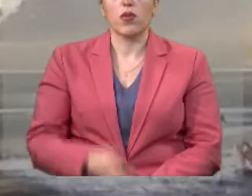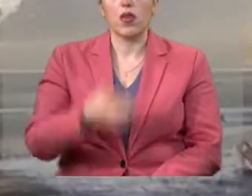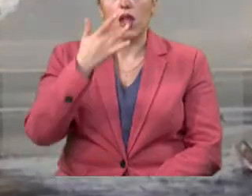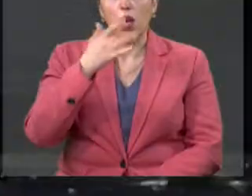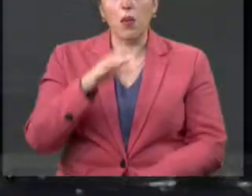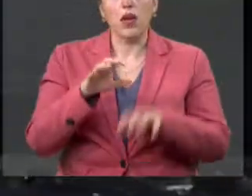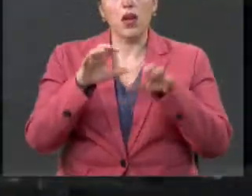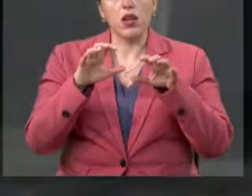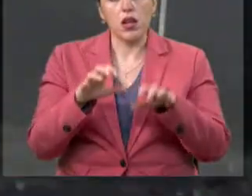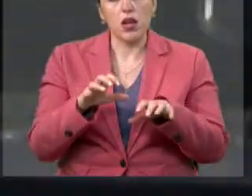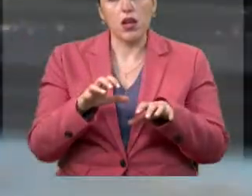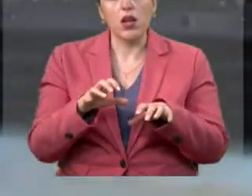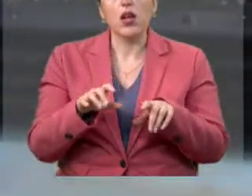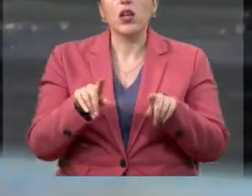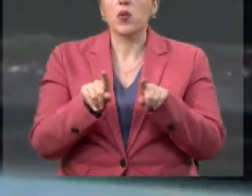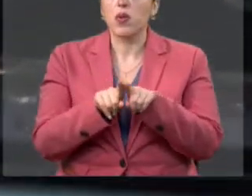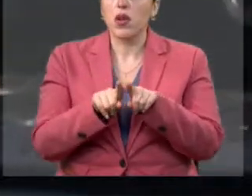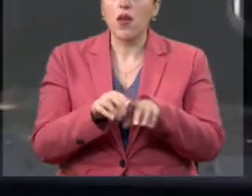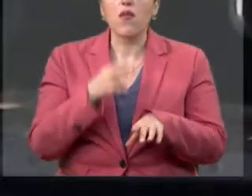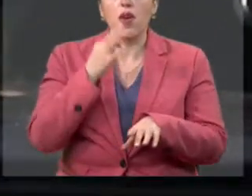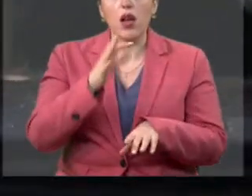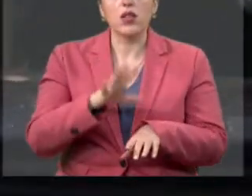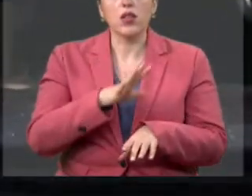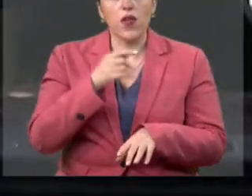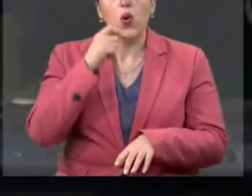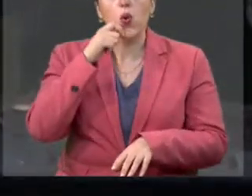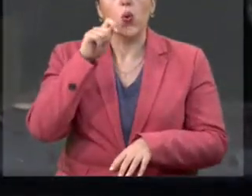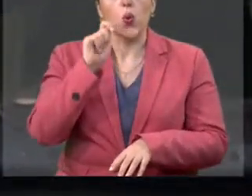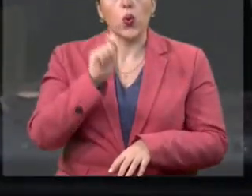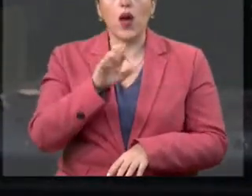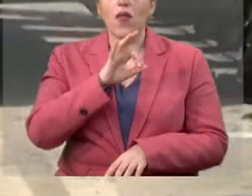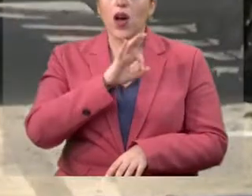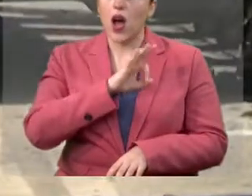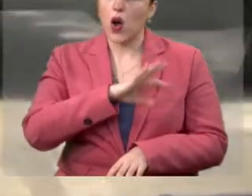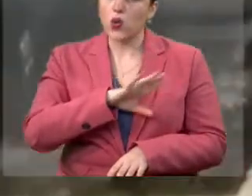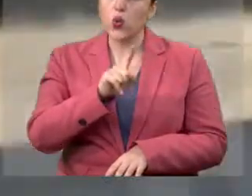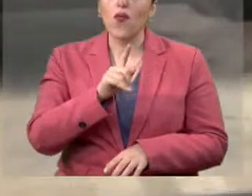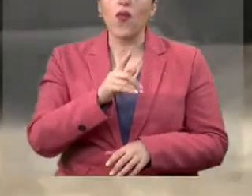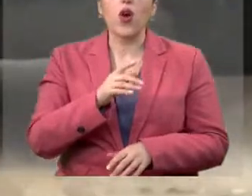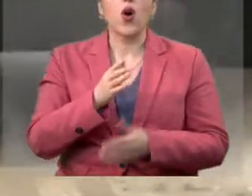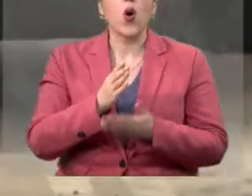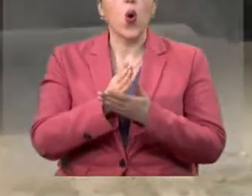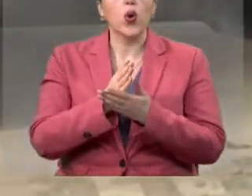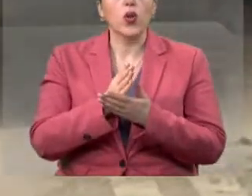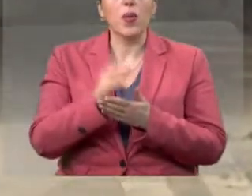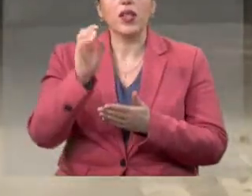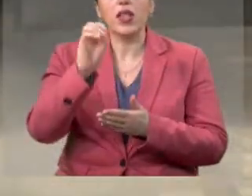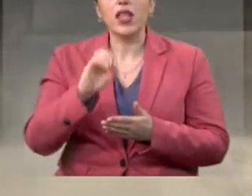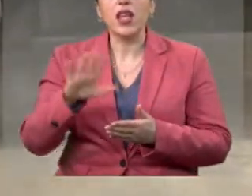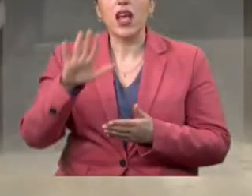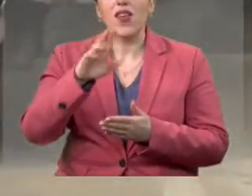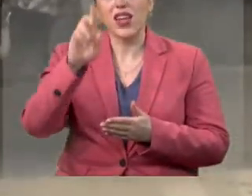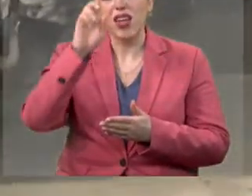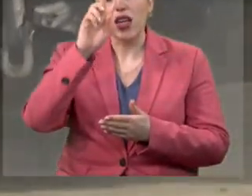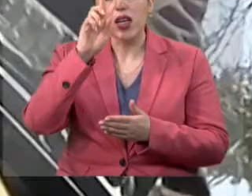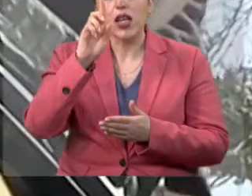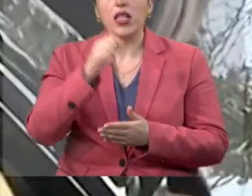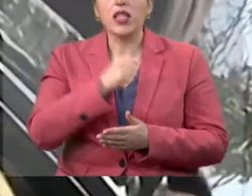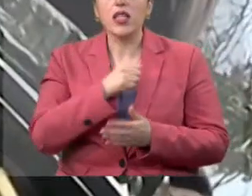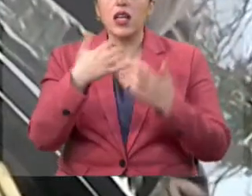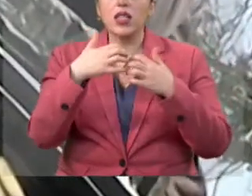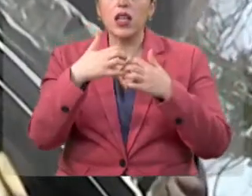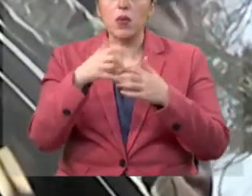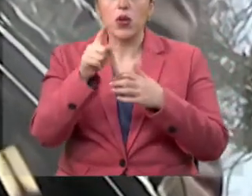ԱՄՆ նախագահը միաժամանակ ընդգծել է, որ Ուկրաինան արդյունավետորեն օգտագործում է արևմտյան երկրներից ստացած